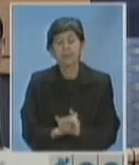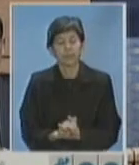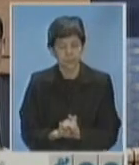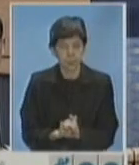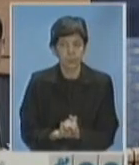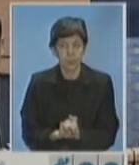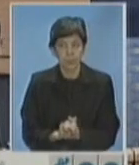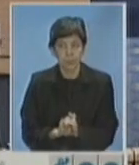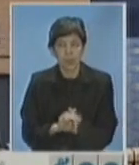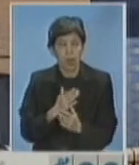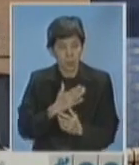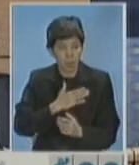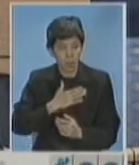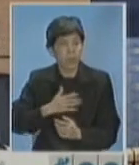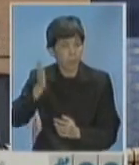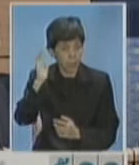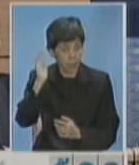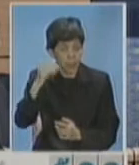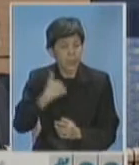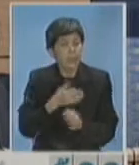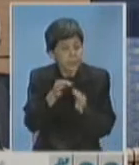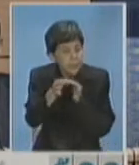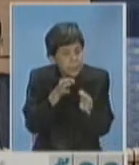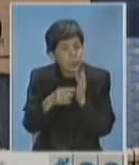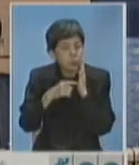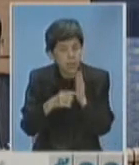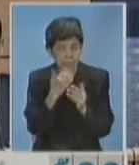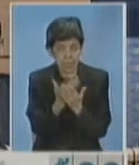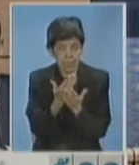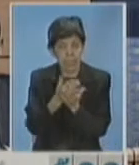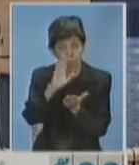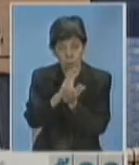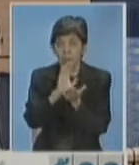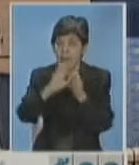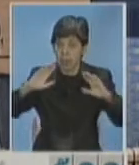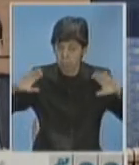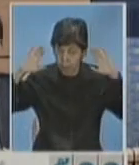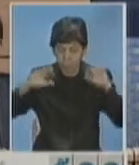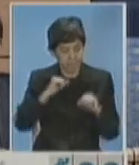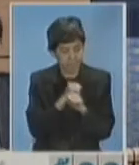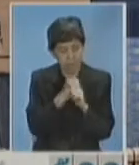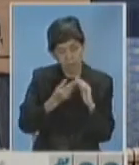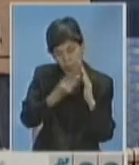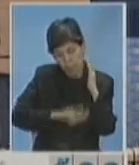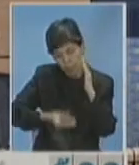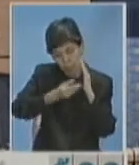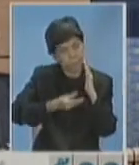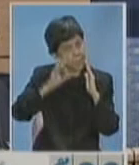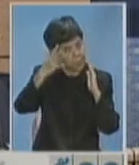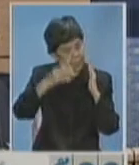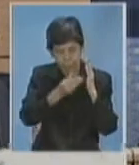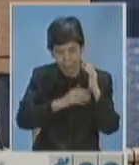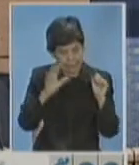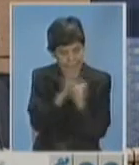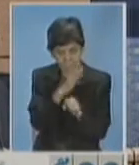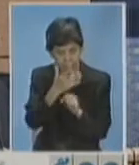านครับที่ผมได้อภิปรายทั้งหลายทั้งปวงเนี่ยชี้เห็นว่าการจัดงบประมาณของรัฐบาลนั้นไม่ได้กระจายไปถึงพี่น้องประชาชนทั้งประเท